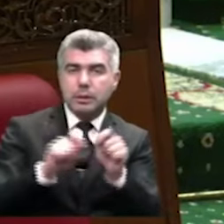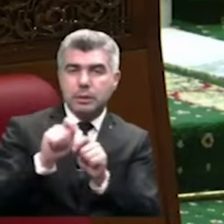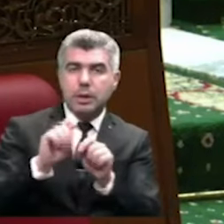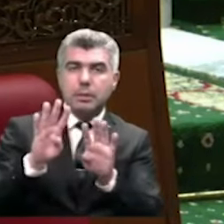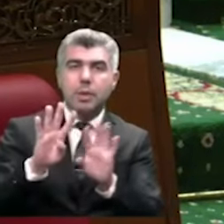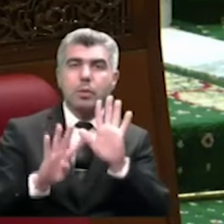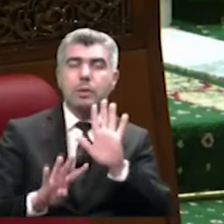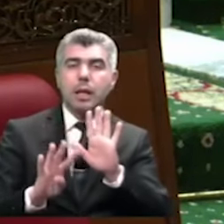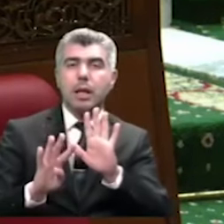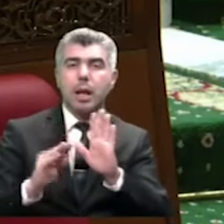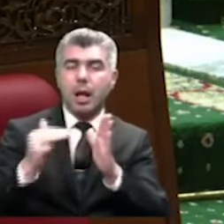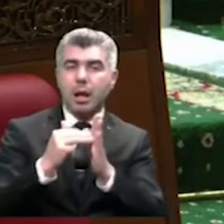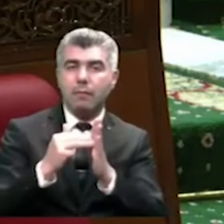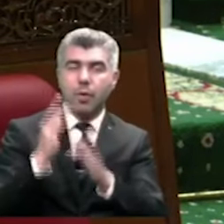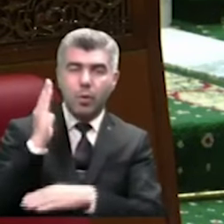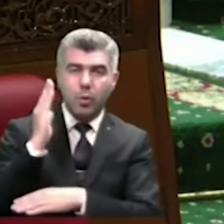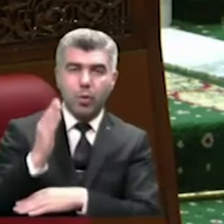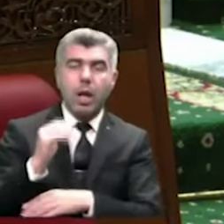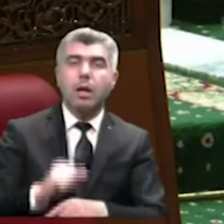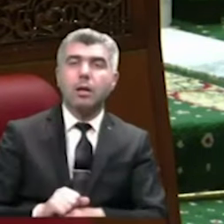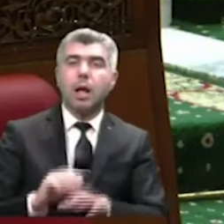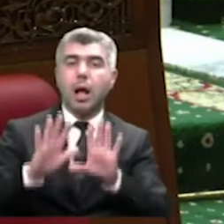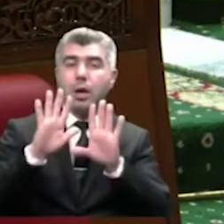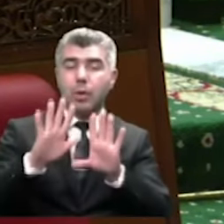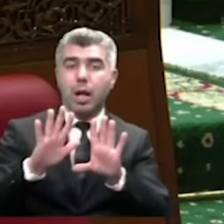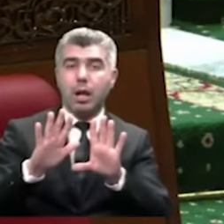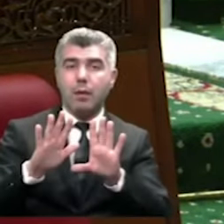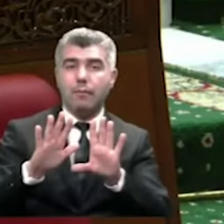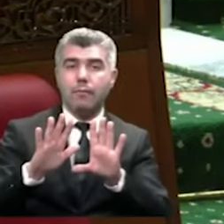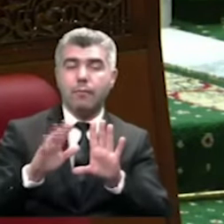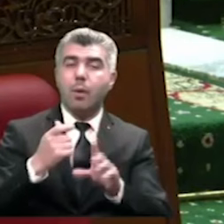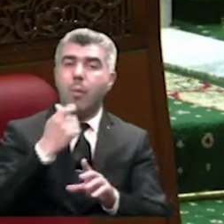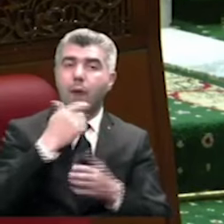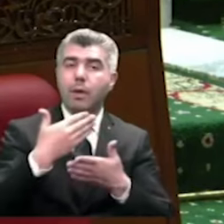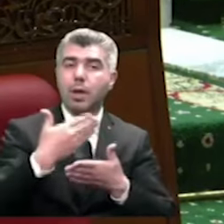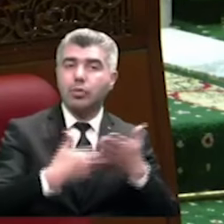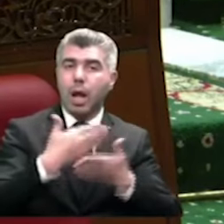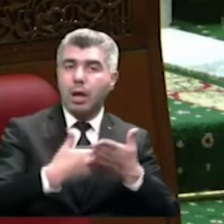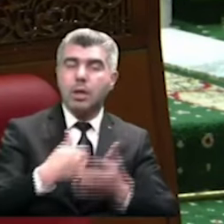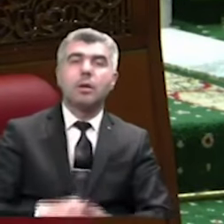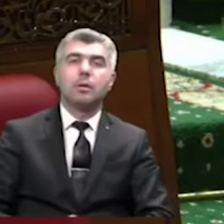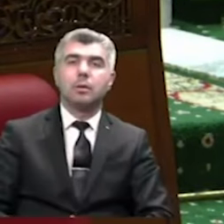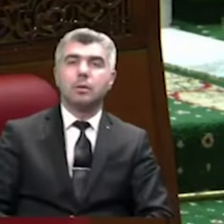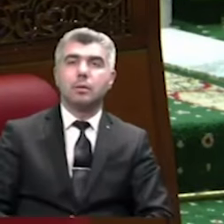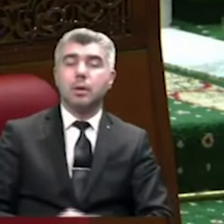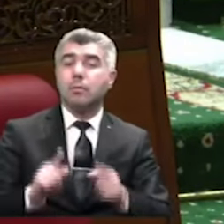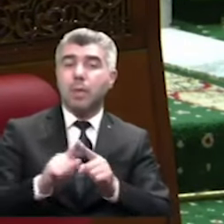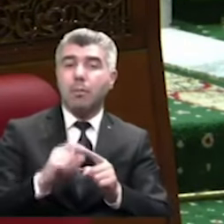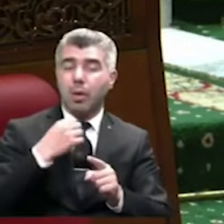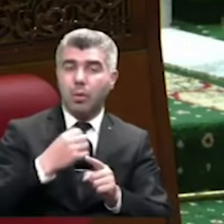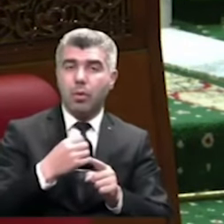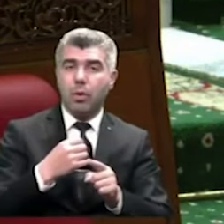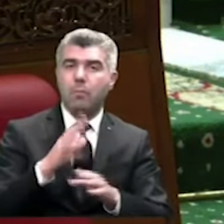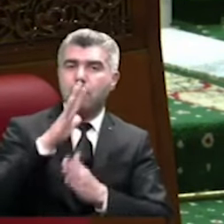هكتار واستخراج ما يقارب 10,000 رسم عقاري. هذا بالإضافة إلى البرنامج الذي